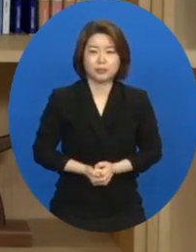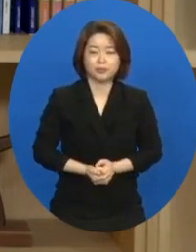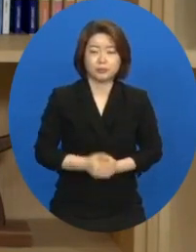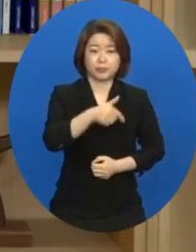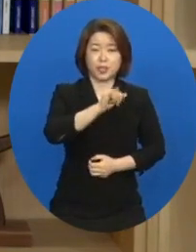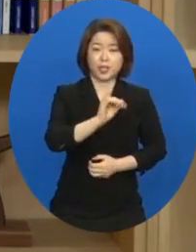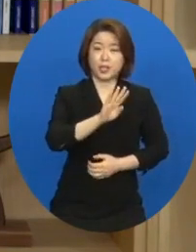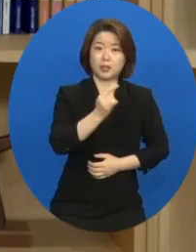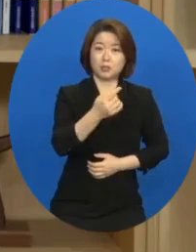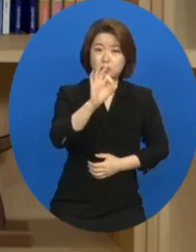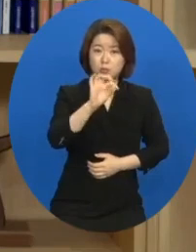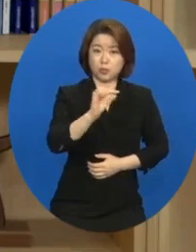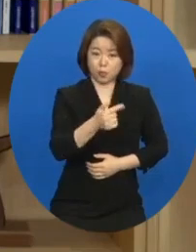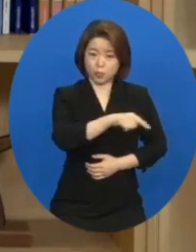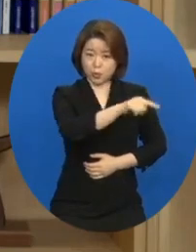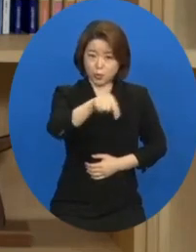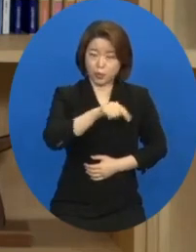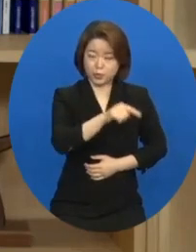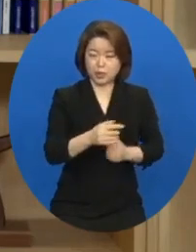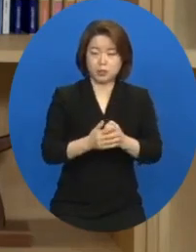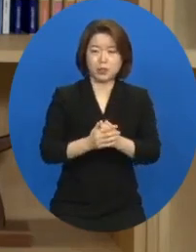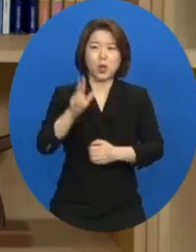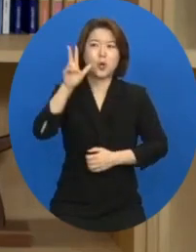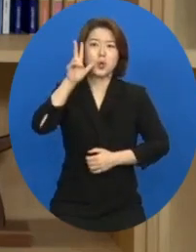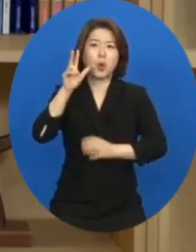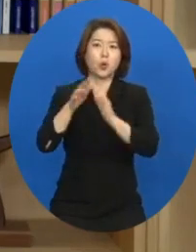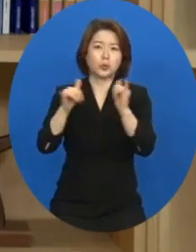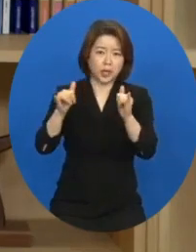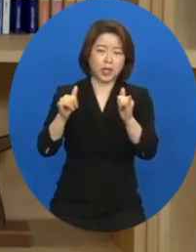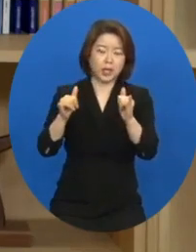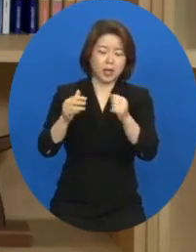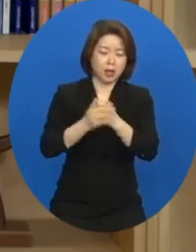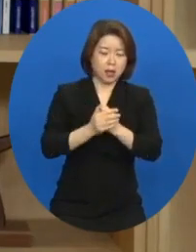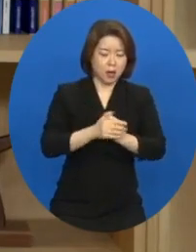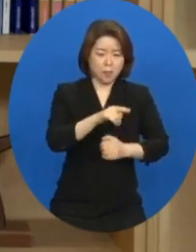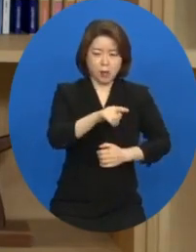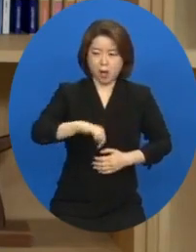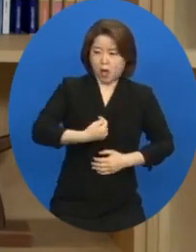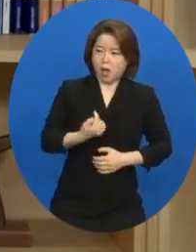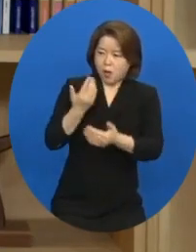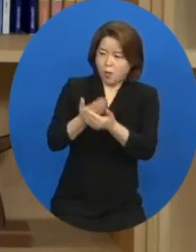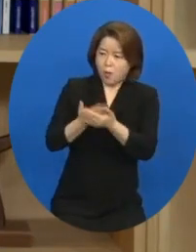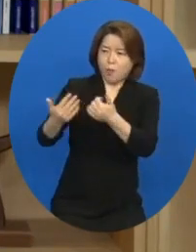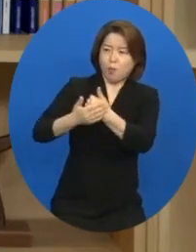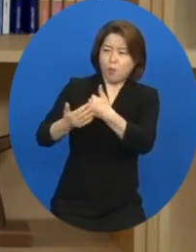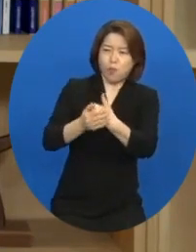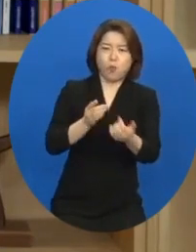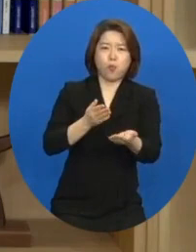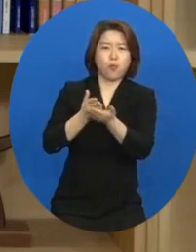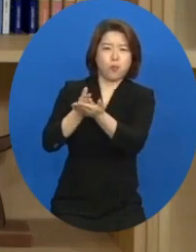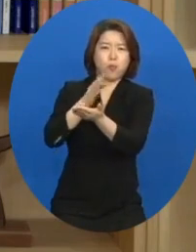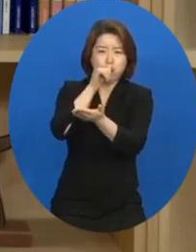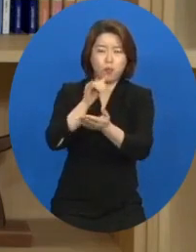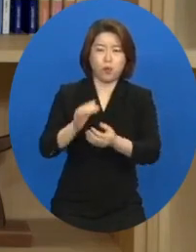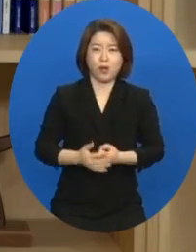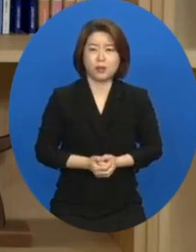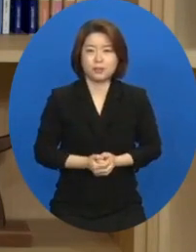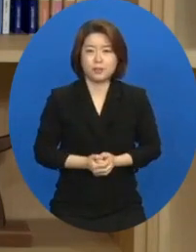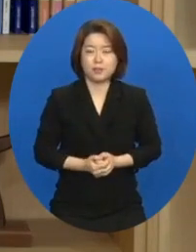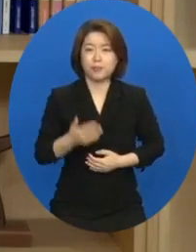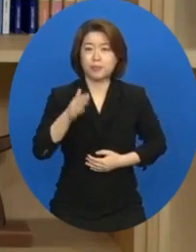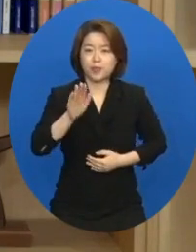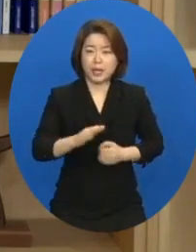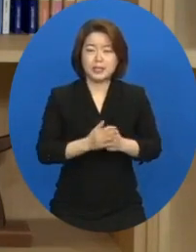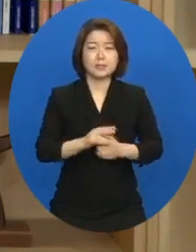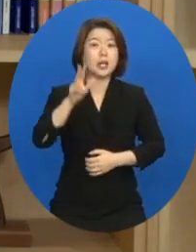기본 족속은 여호수아에게 다급하게 에 자신들을 구원해 달라는 요청을 했습니다 그러나 사실